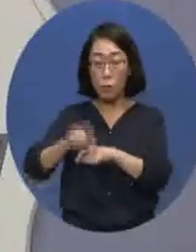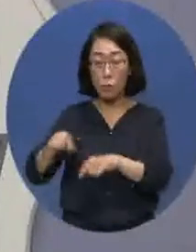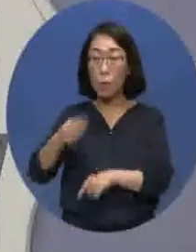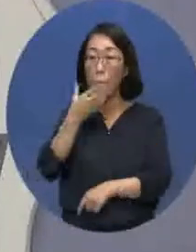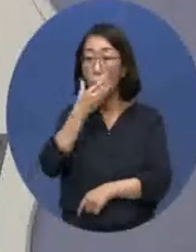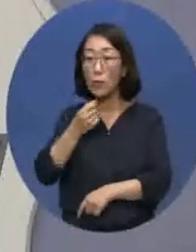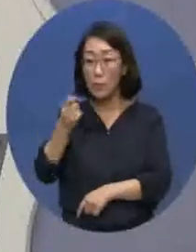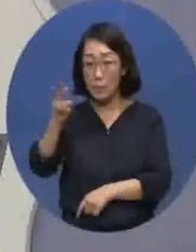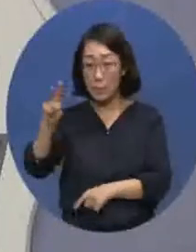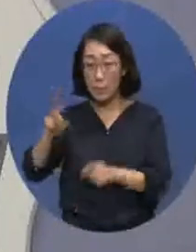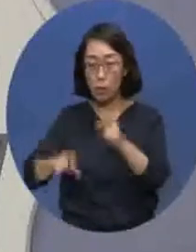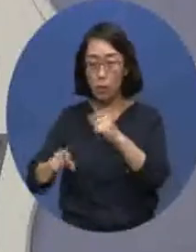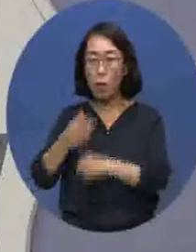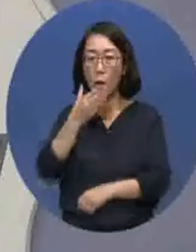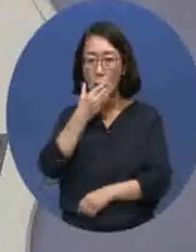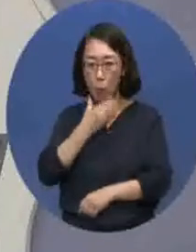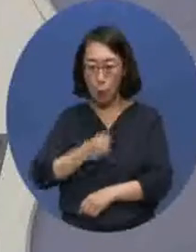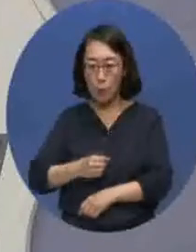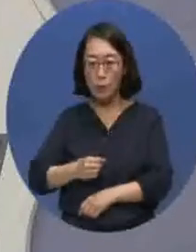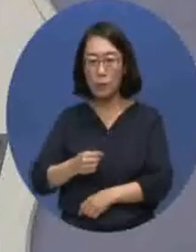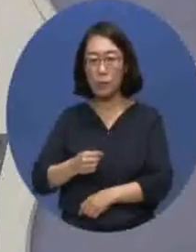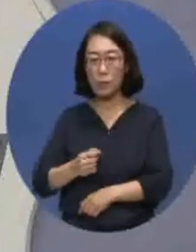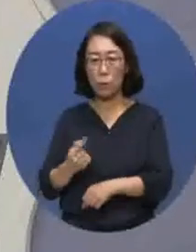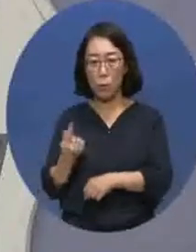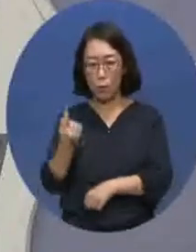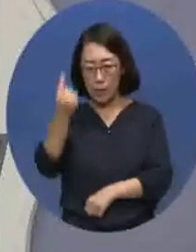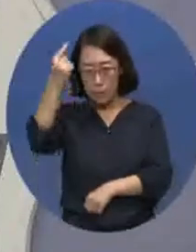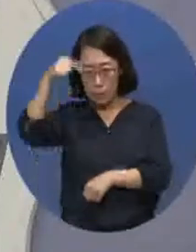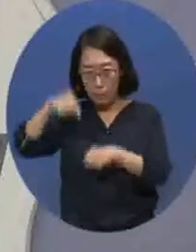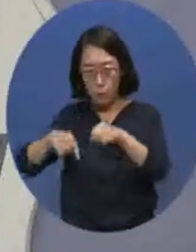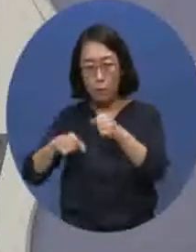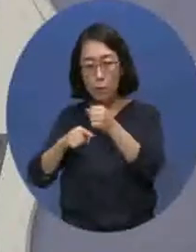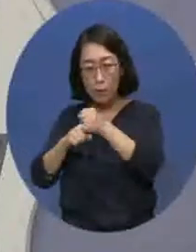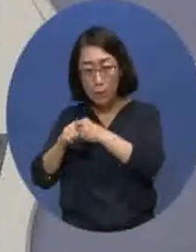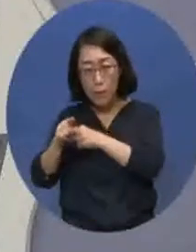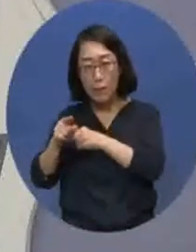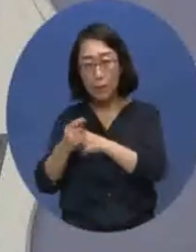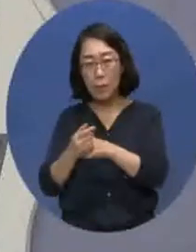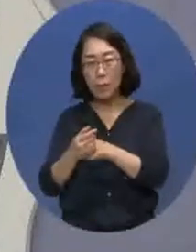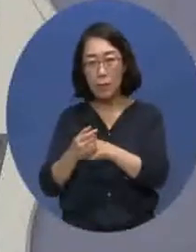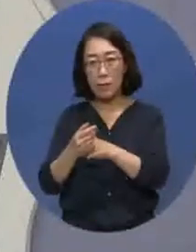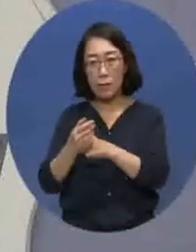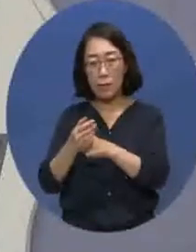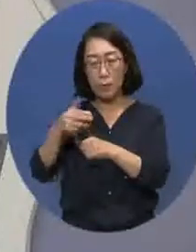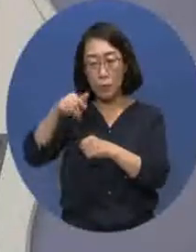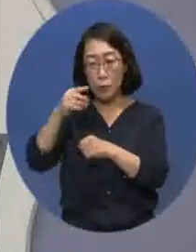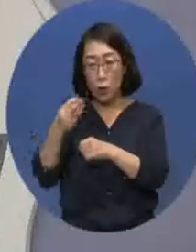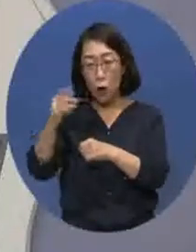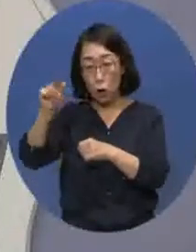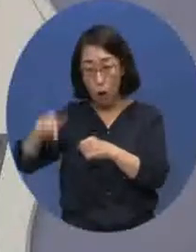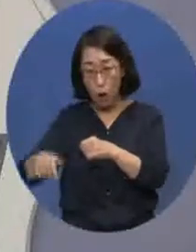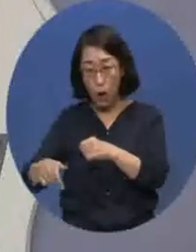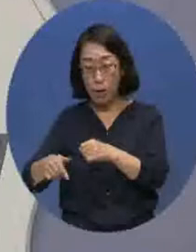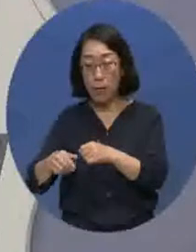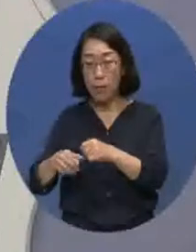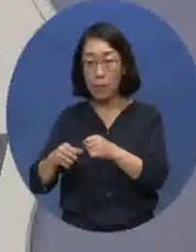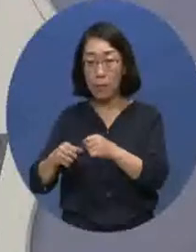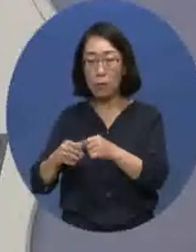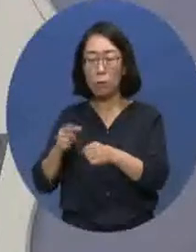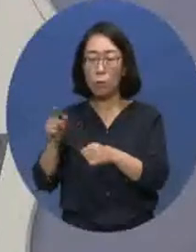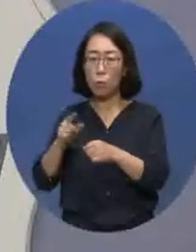문화복지 철학 멋도 삶의 질 이런 것들을 생각을 해본다면 저같은